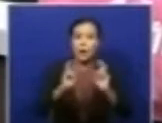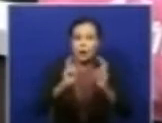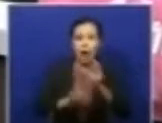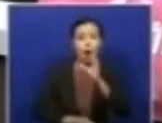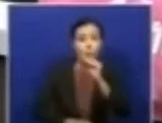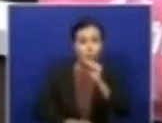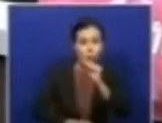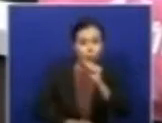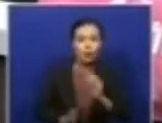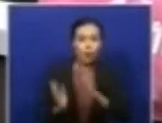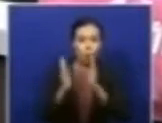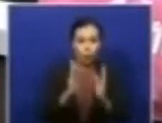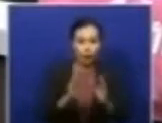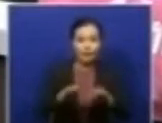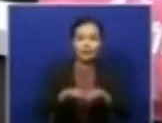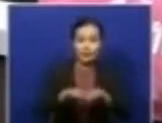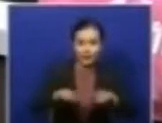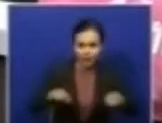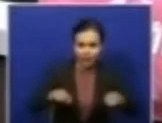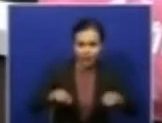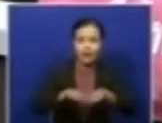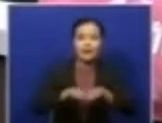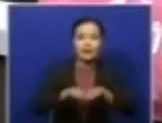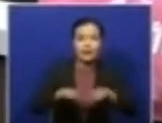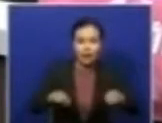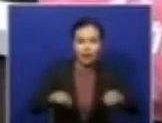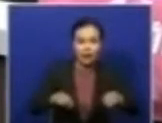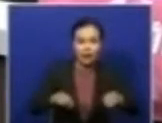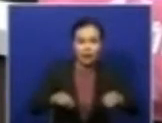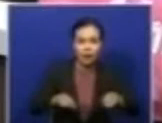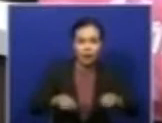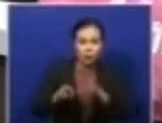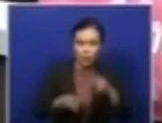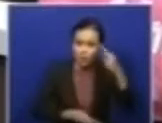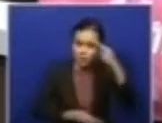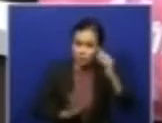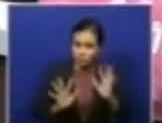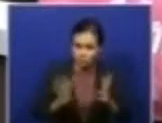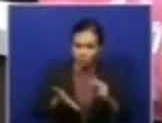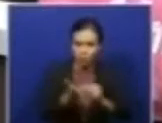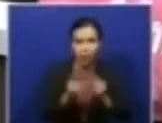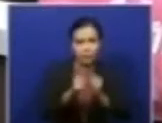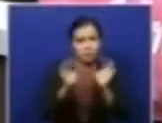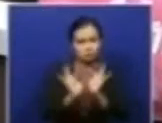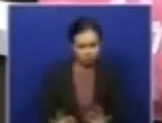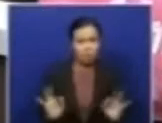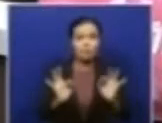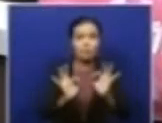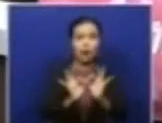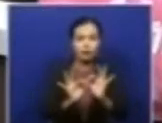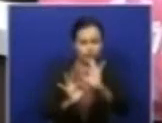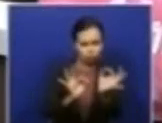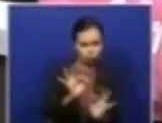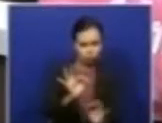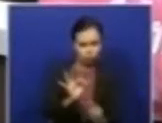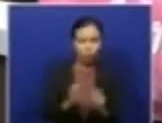ในวรรคเกณฑ์ในการไม่แสดงความเห็นมีนัยยะสำคัญสำนักงานตรว